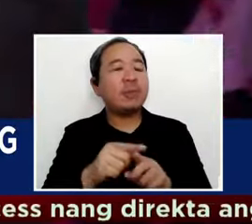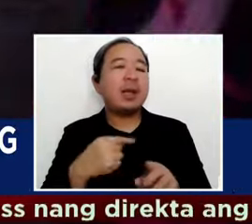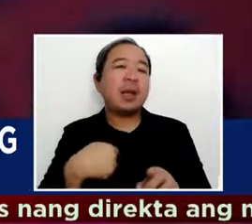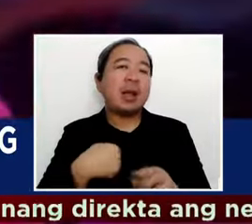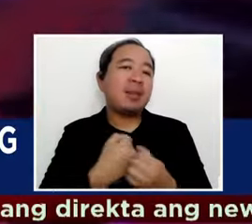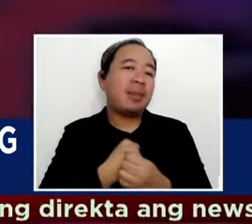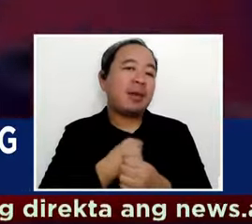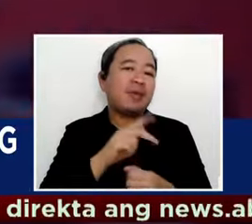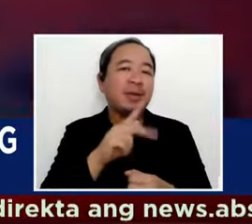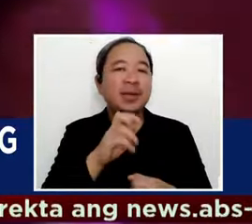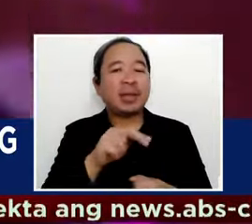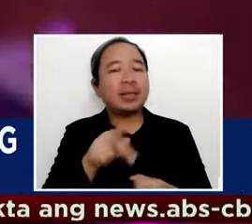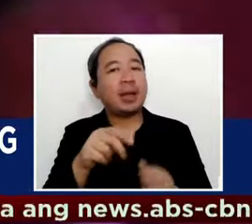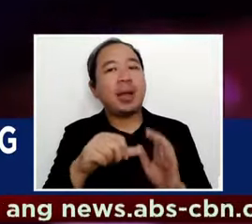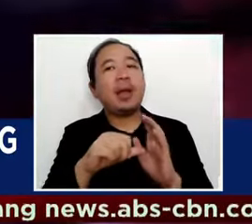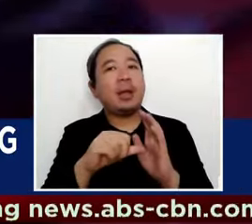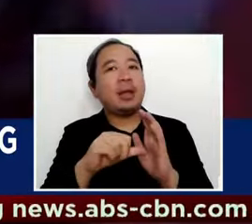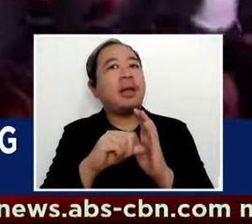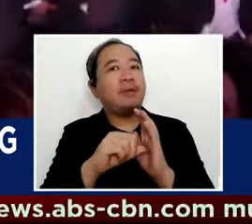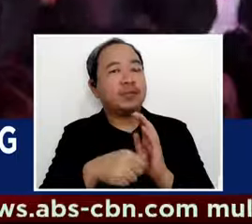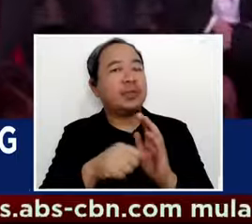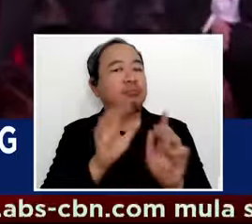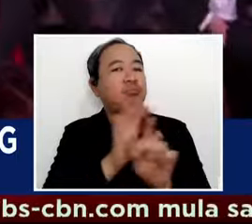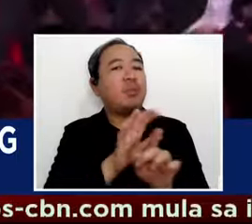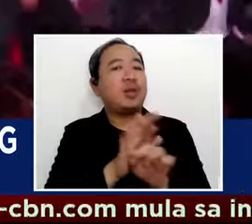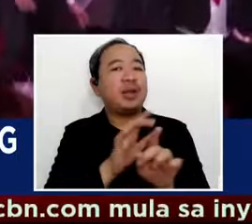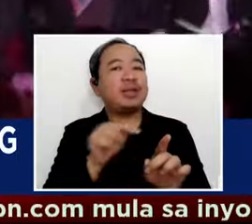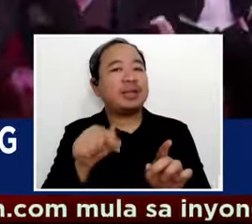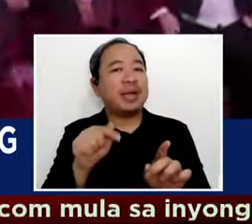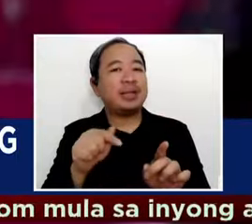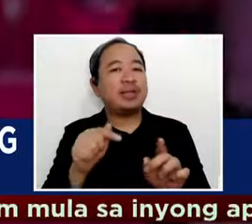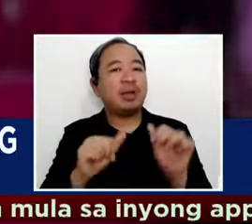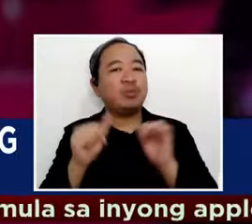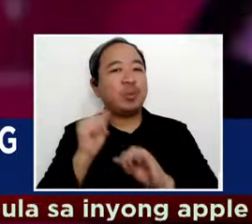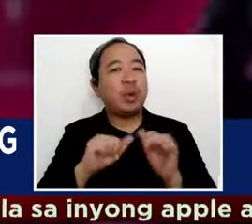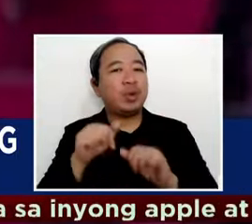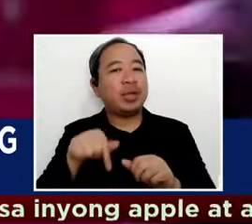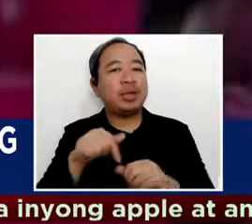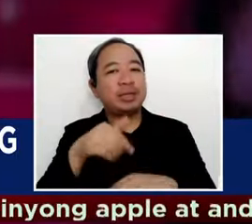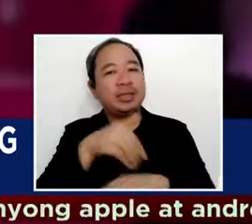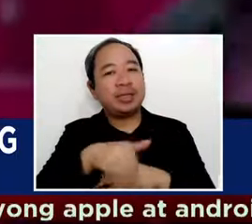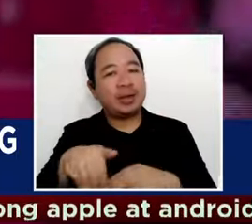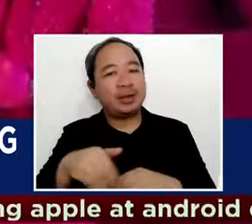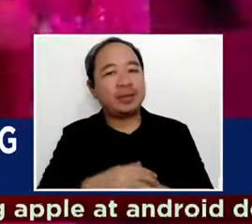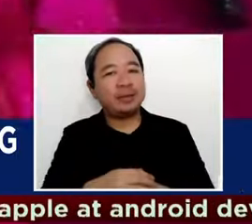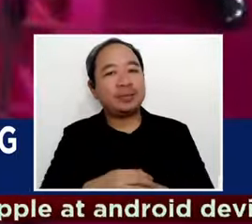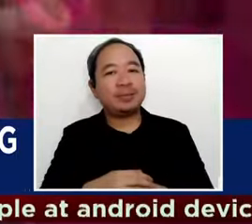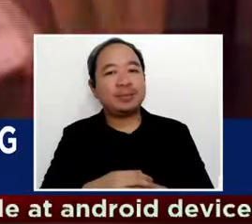highlights ng gabi.